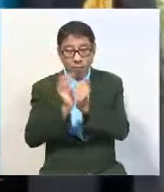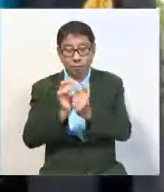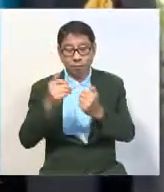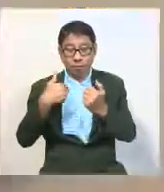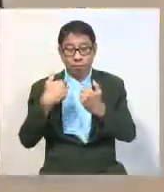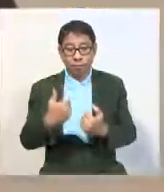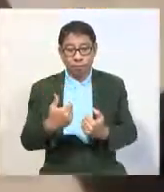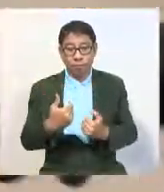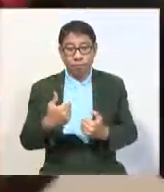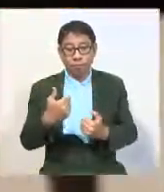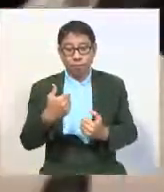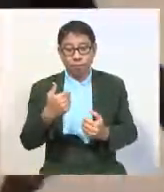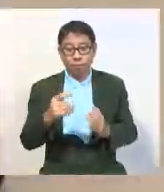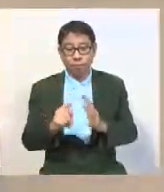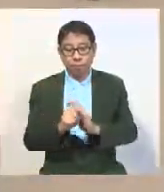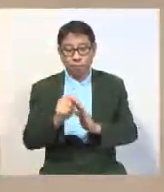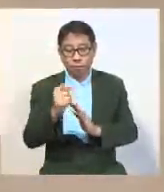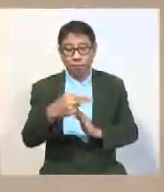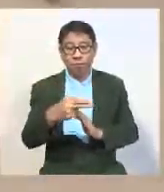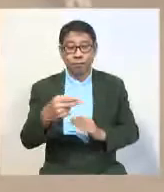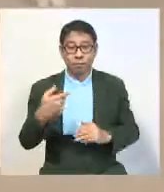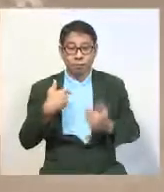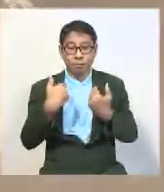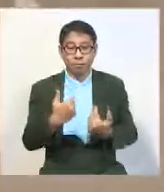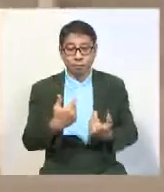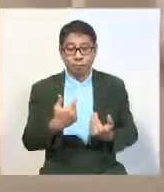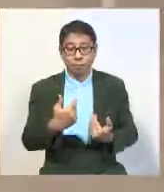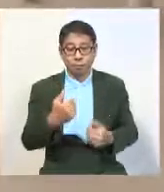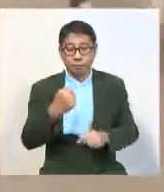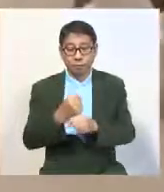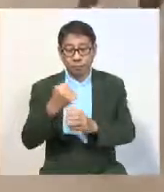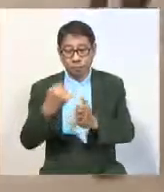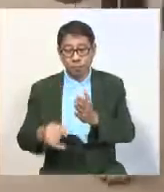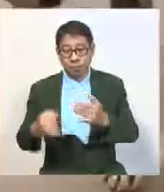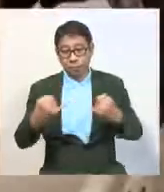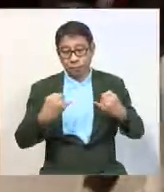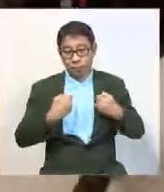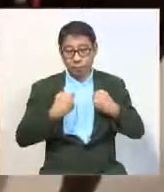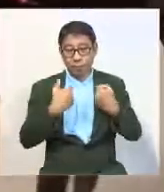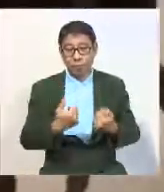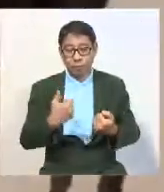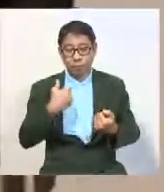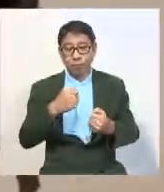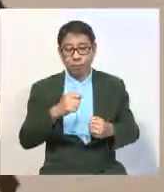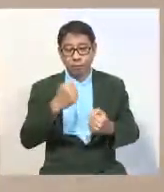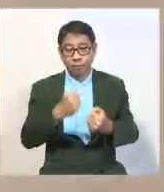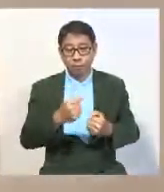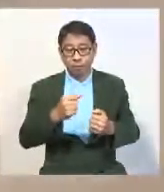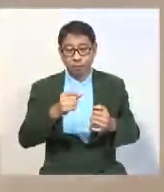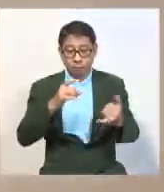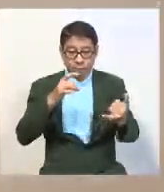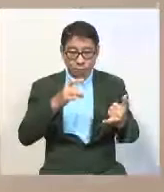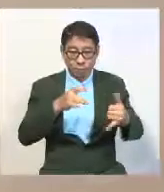พนักงานเจ้าหน้าที่สถานีตำรวจภูธรลาดหลุมแก้วจังหวัดปทุมธานีเพื่อดำเนินคดีกับเจ้าของสุนัขในข้อหาทารุณกรร